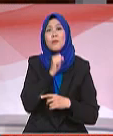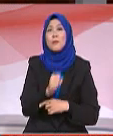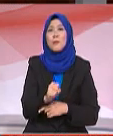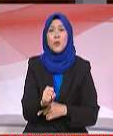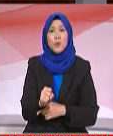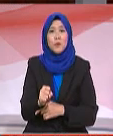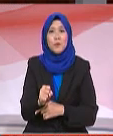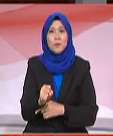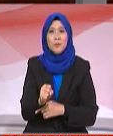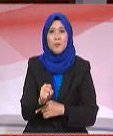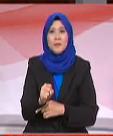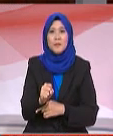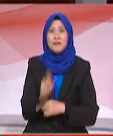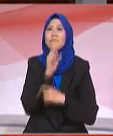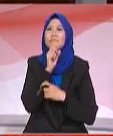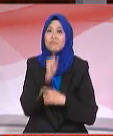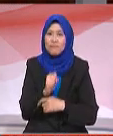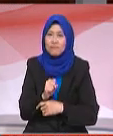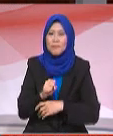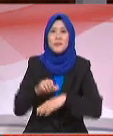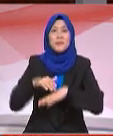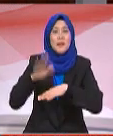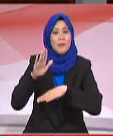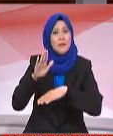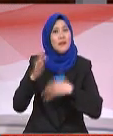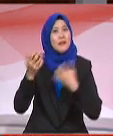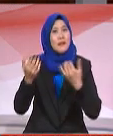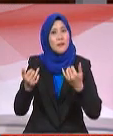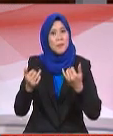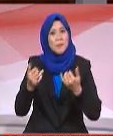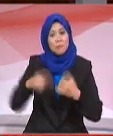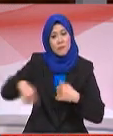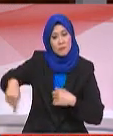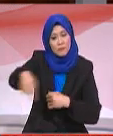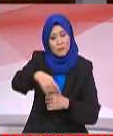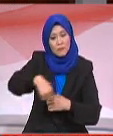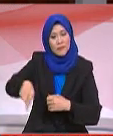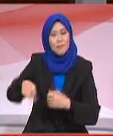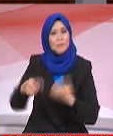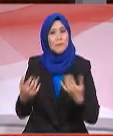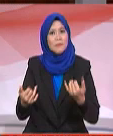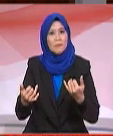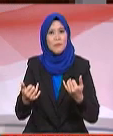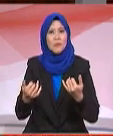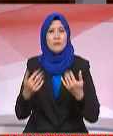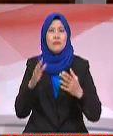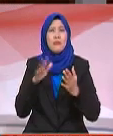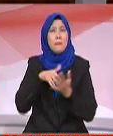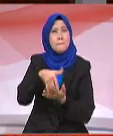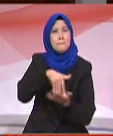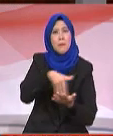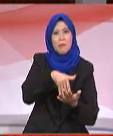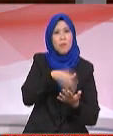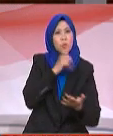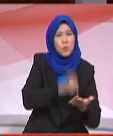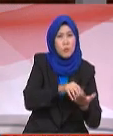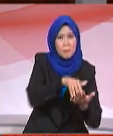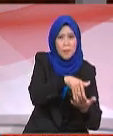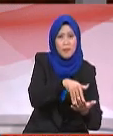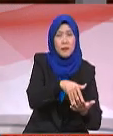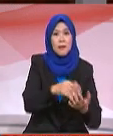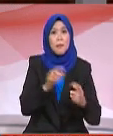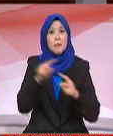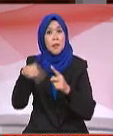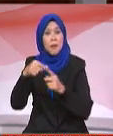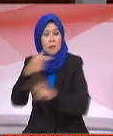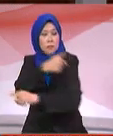berumur warga emas lah. Sebab kebanyakan daripada mereka ni antibiotik dah kurang. So dengan adanya vaksin nanti